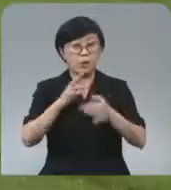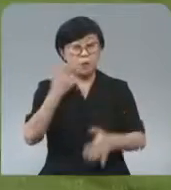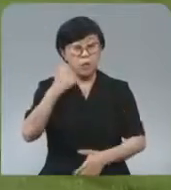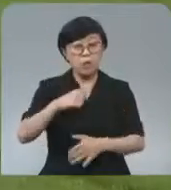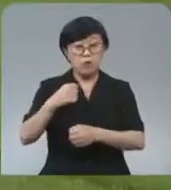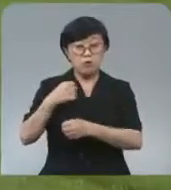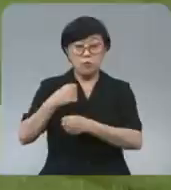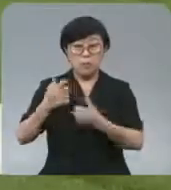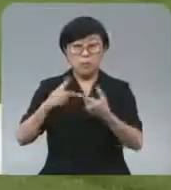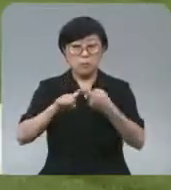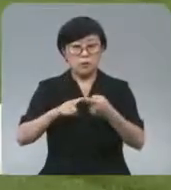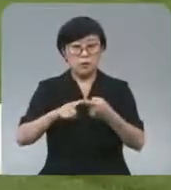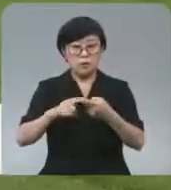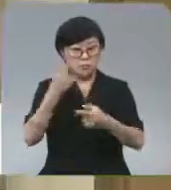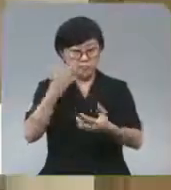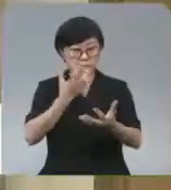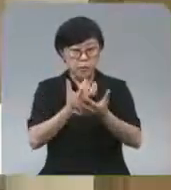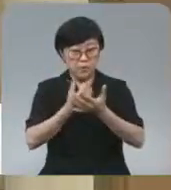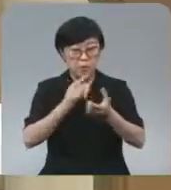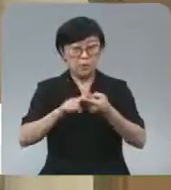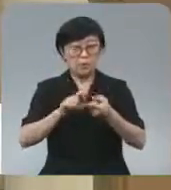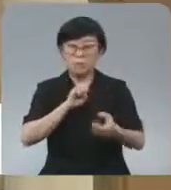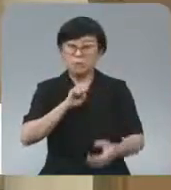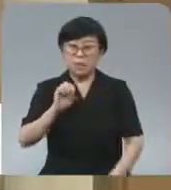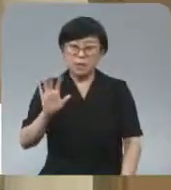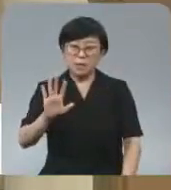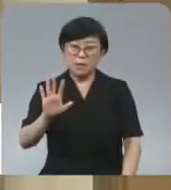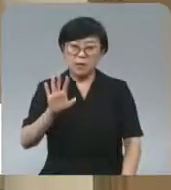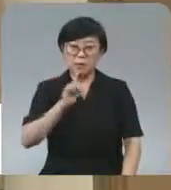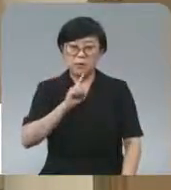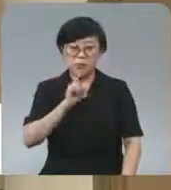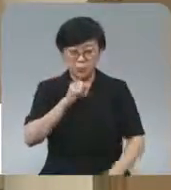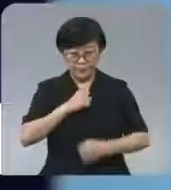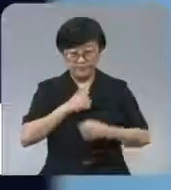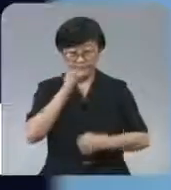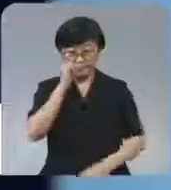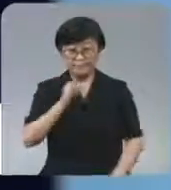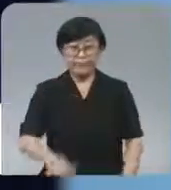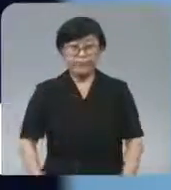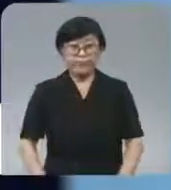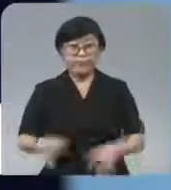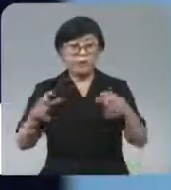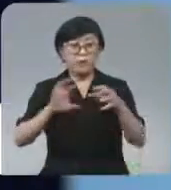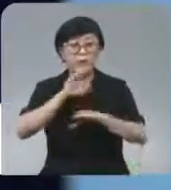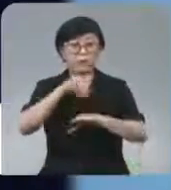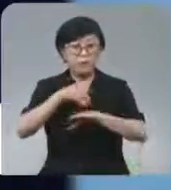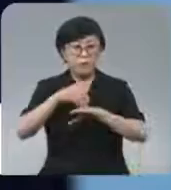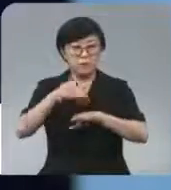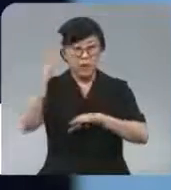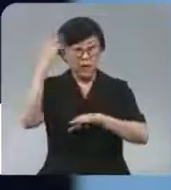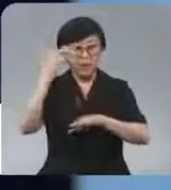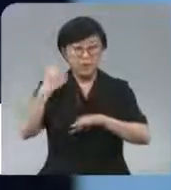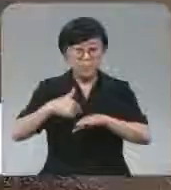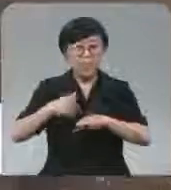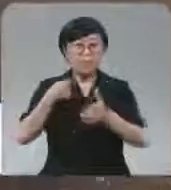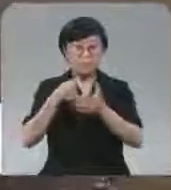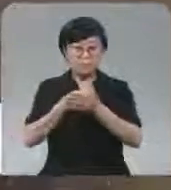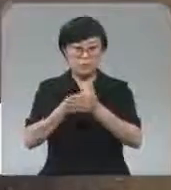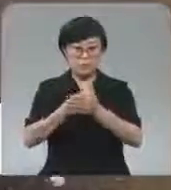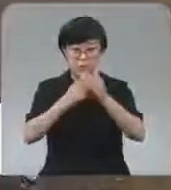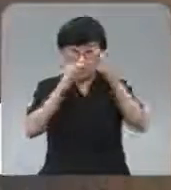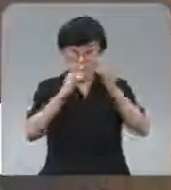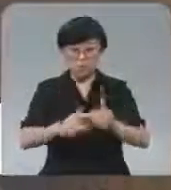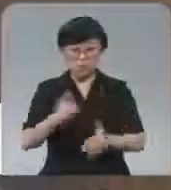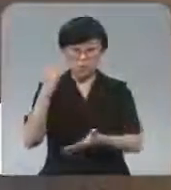bộ trưởng Vương nghị cho rằng cuộc tập trận chung của liên quân hành Mỹ có thể làm căng thẳng liệu than về điều này bộ Ngoại giao mỹ từ chối đưa ra